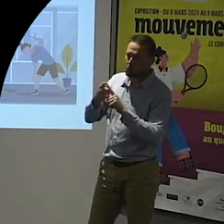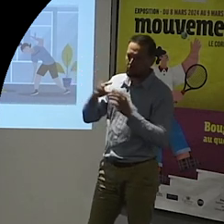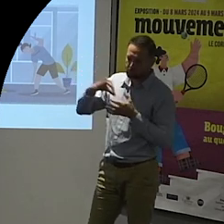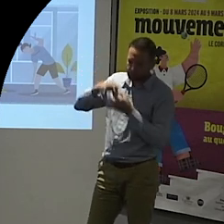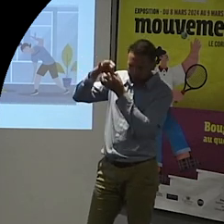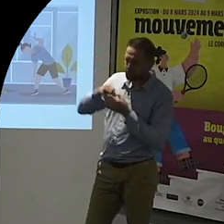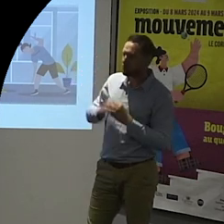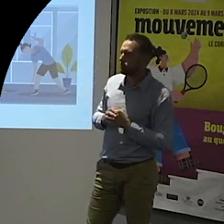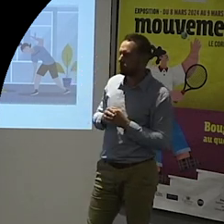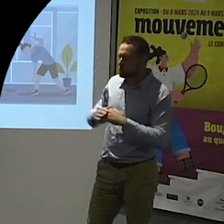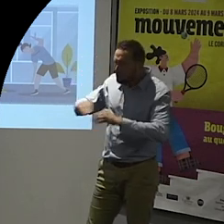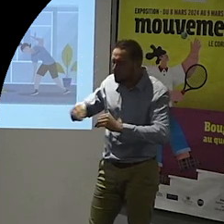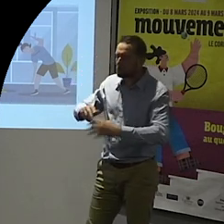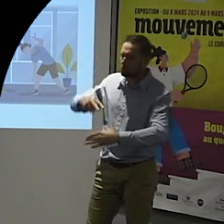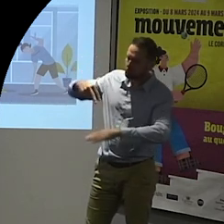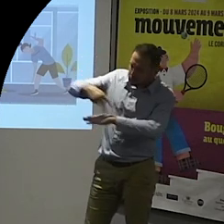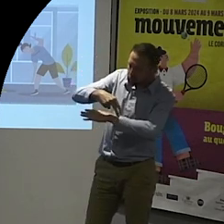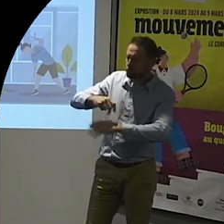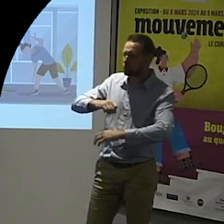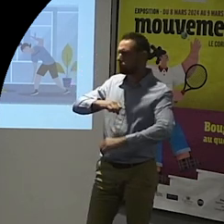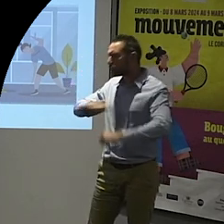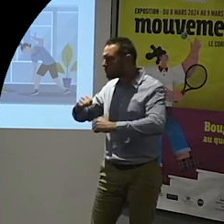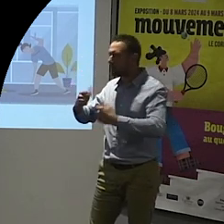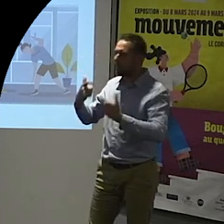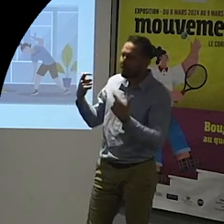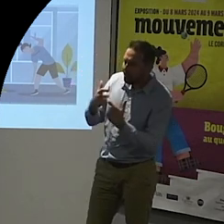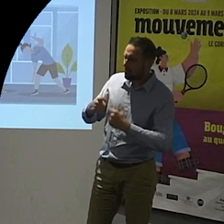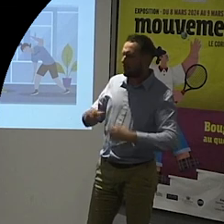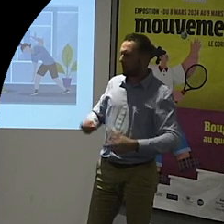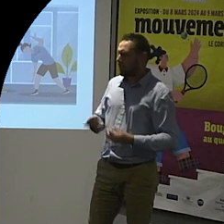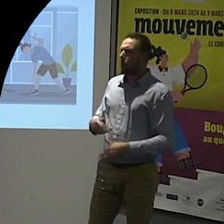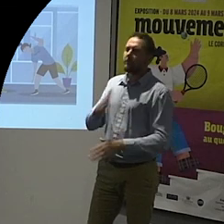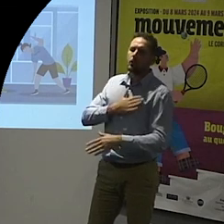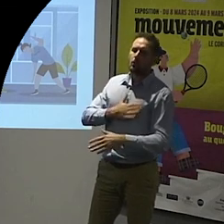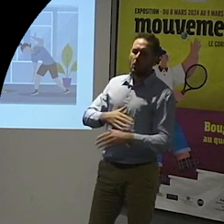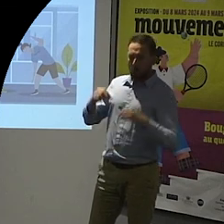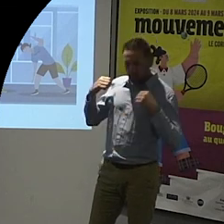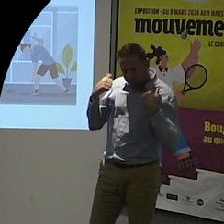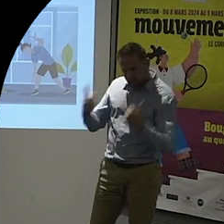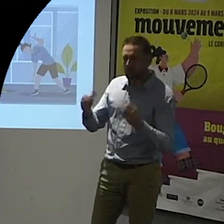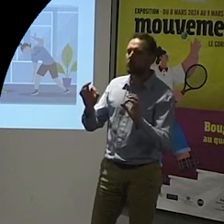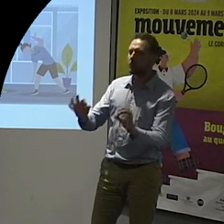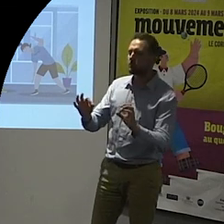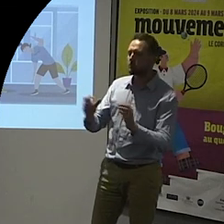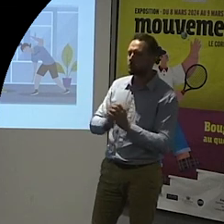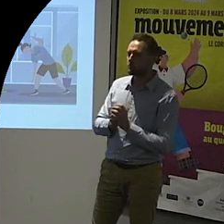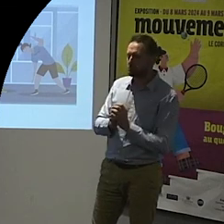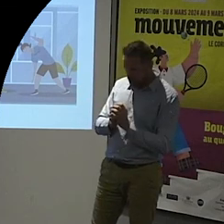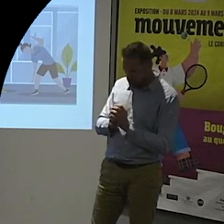sauter, marcher, courir, on est bien, on rit, on se détend, on bouge, c'est super. Et puis